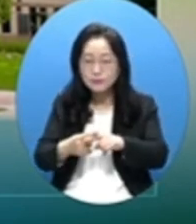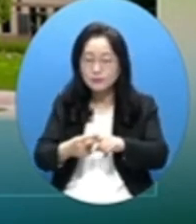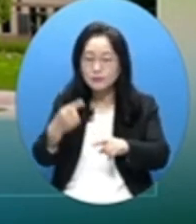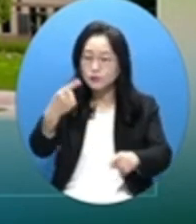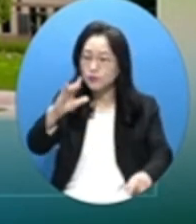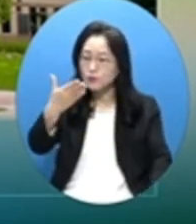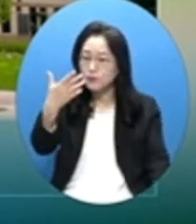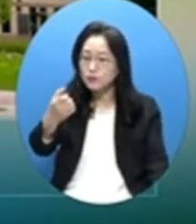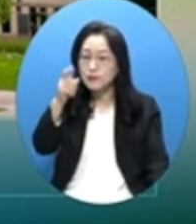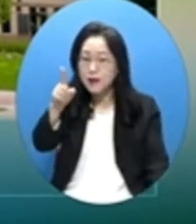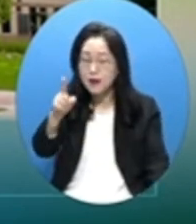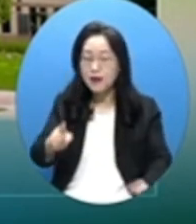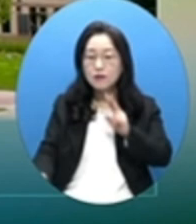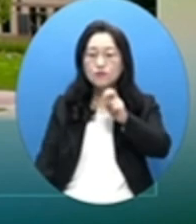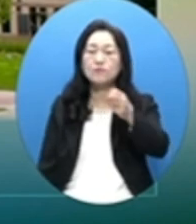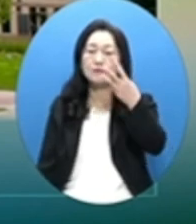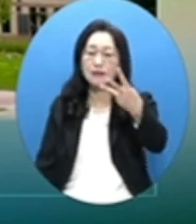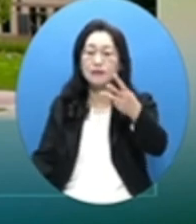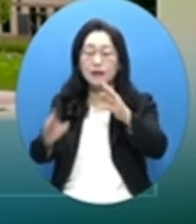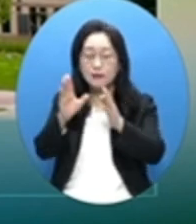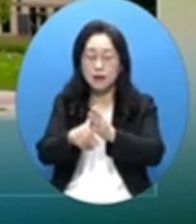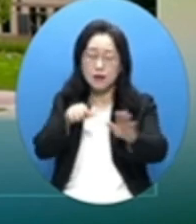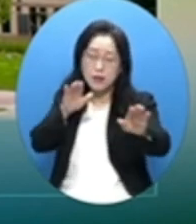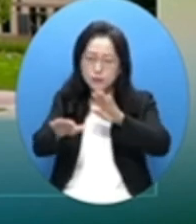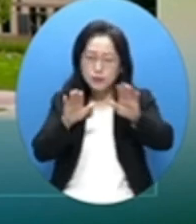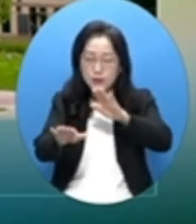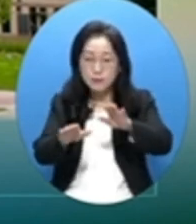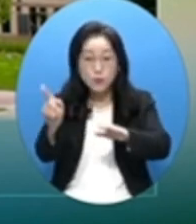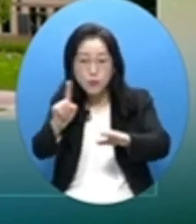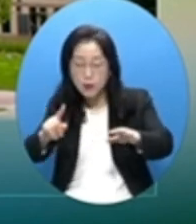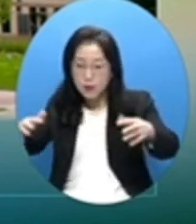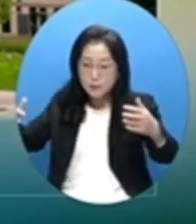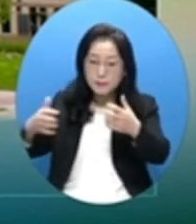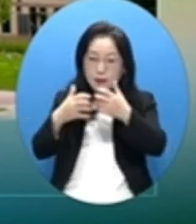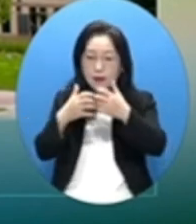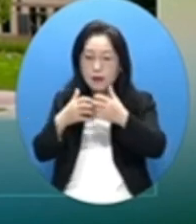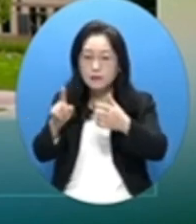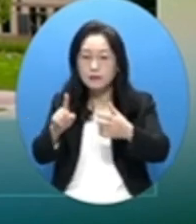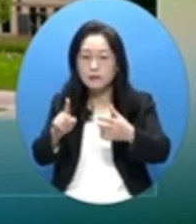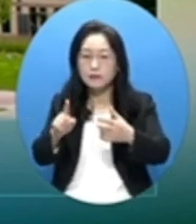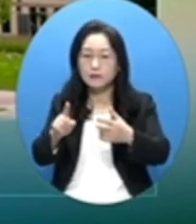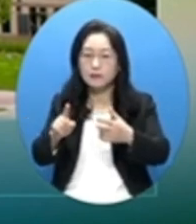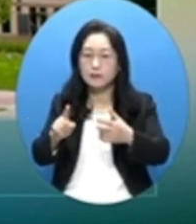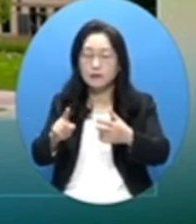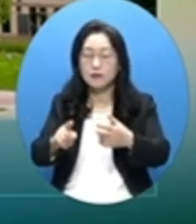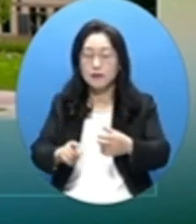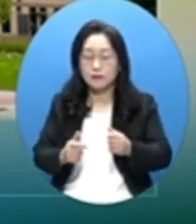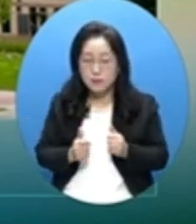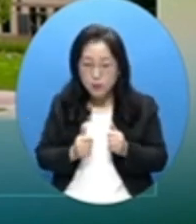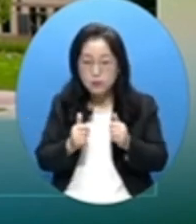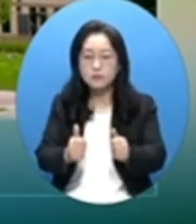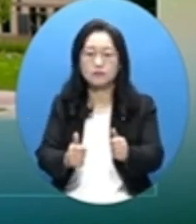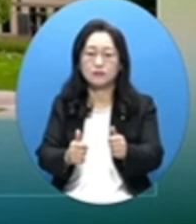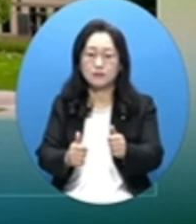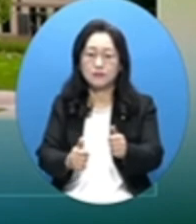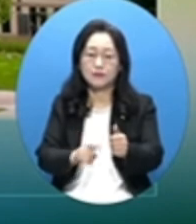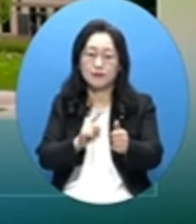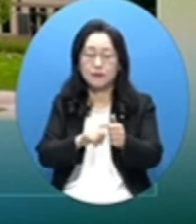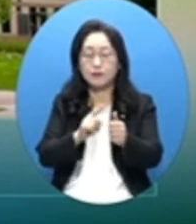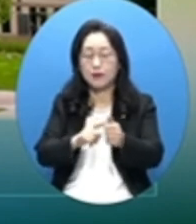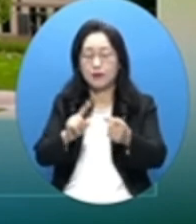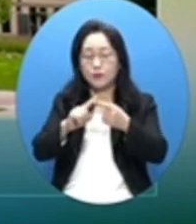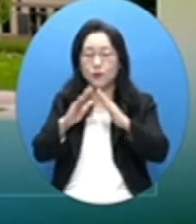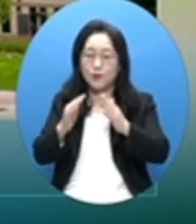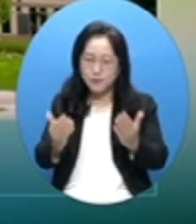91년 23살의 나이에 브레이크 통상황을 당합니다 열심히 교회 봉사를